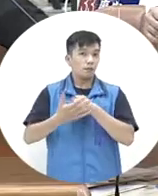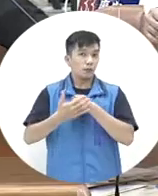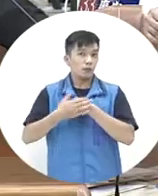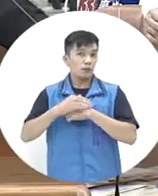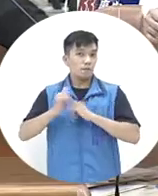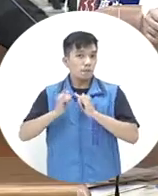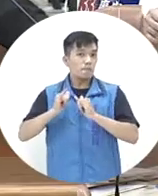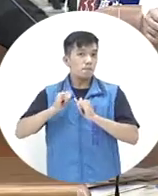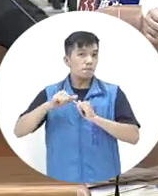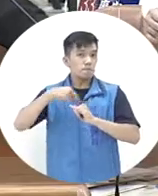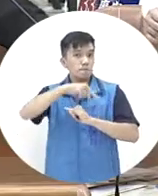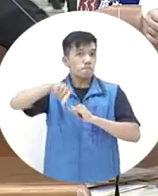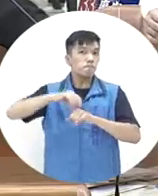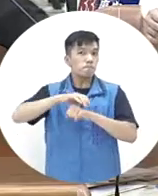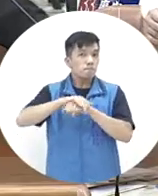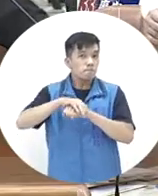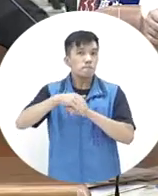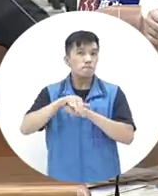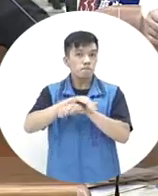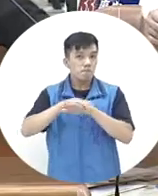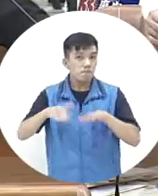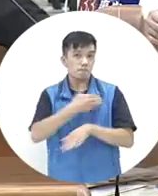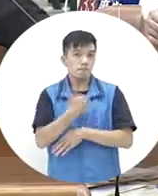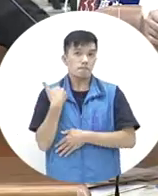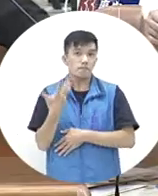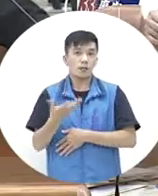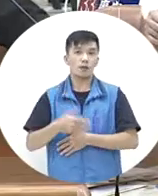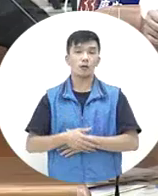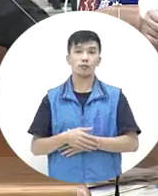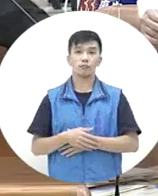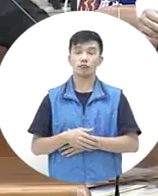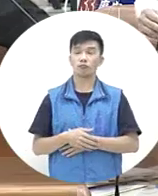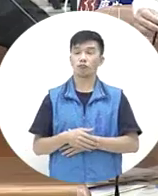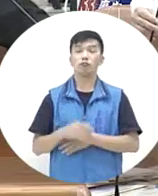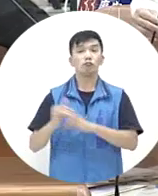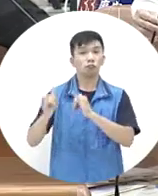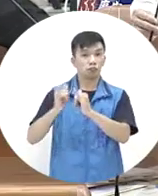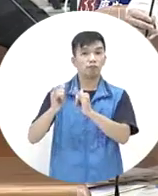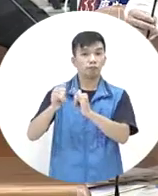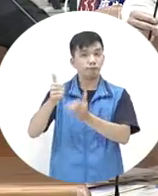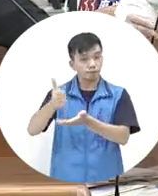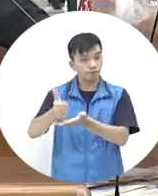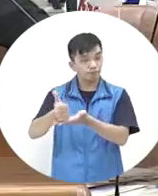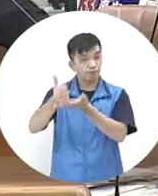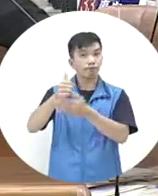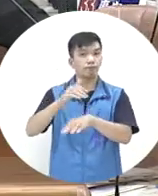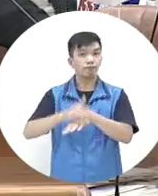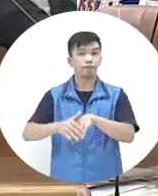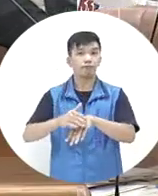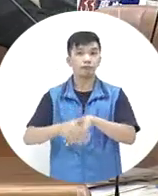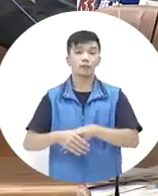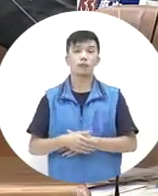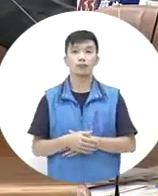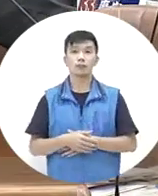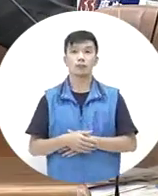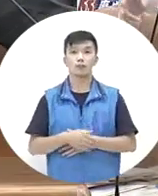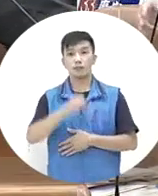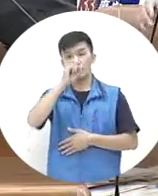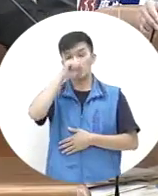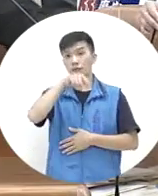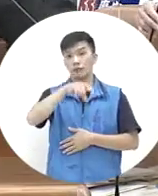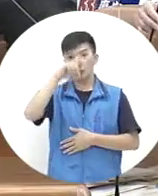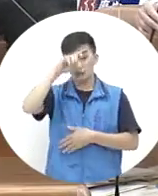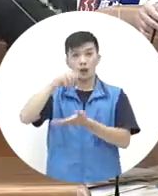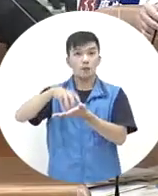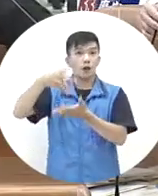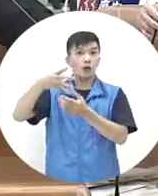全。 很简单，我尊重民意，我守护我们， 你尊重民意，所以你也看着何事重启你都没有